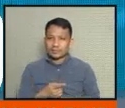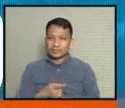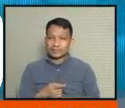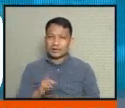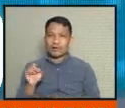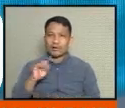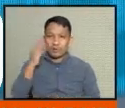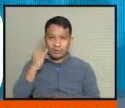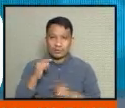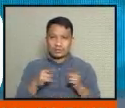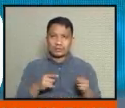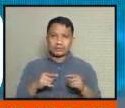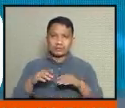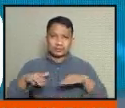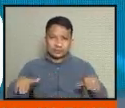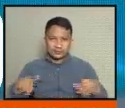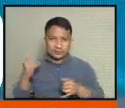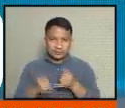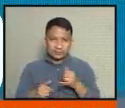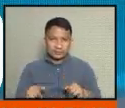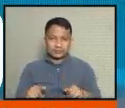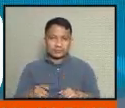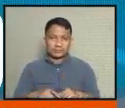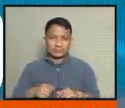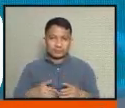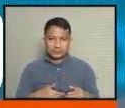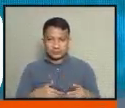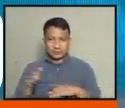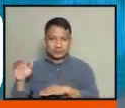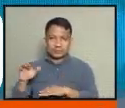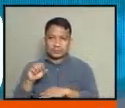Kasi yung maliliit mo, nasa Surigao na.